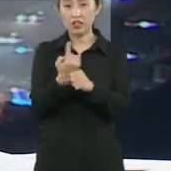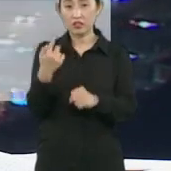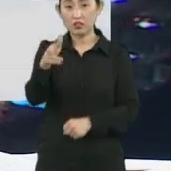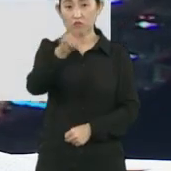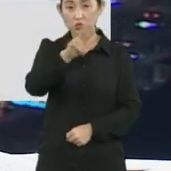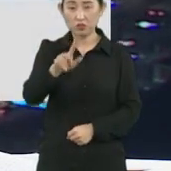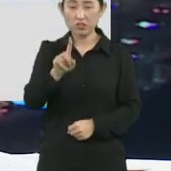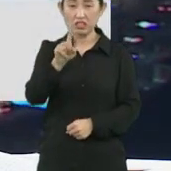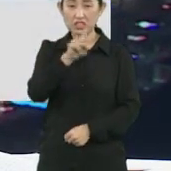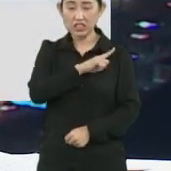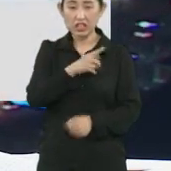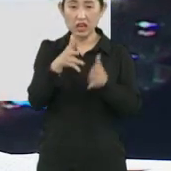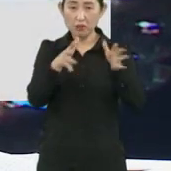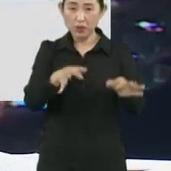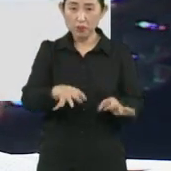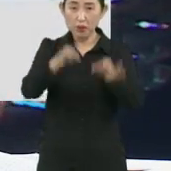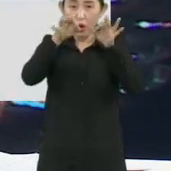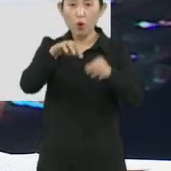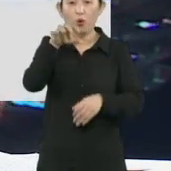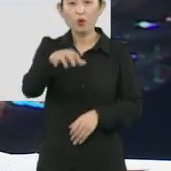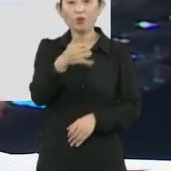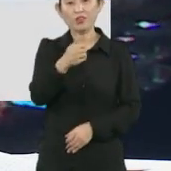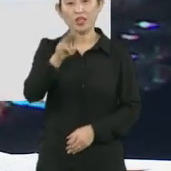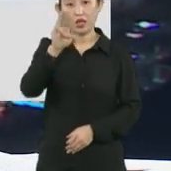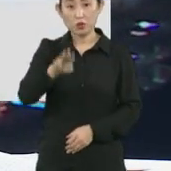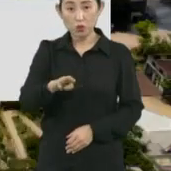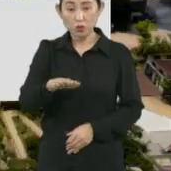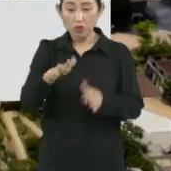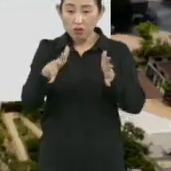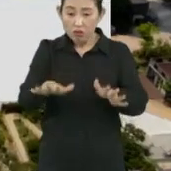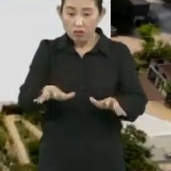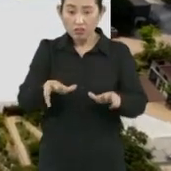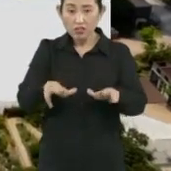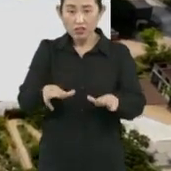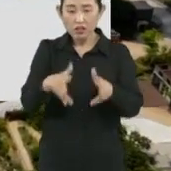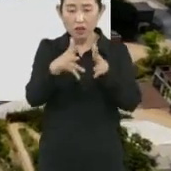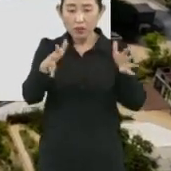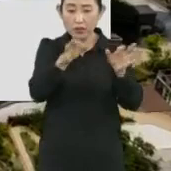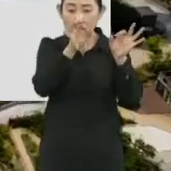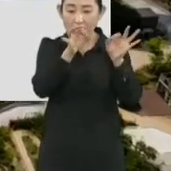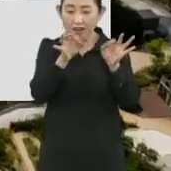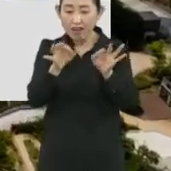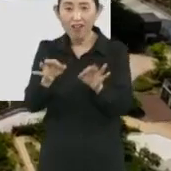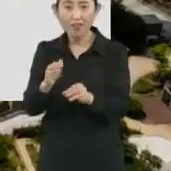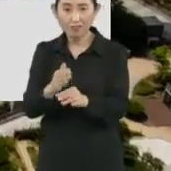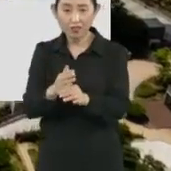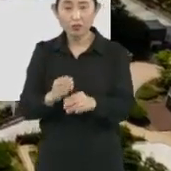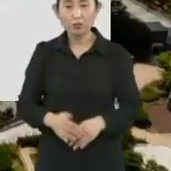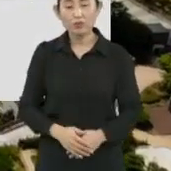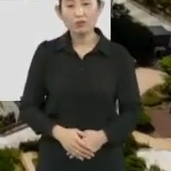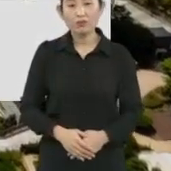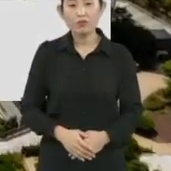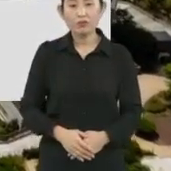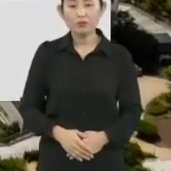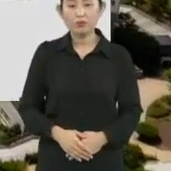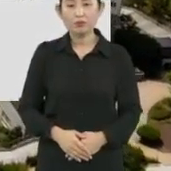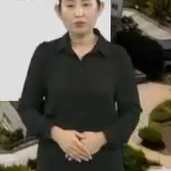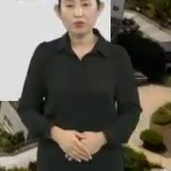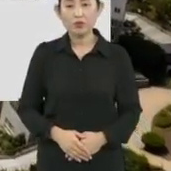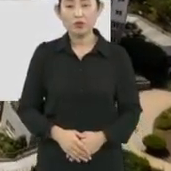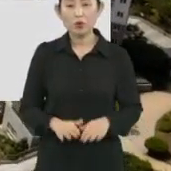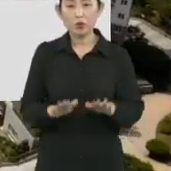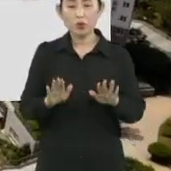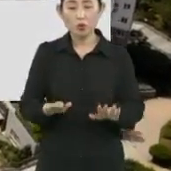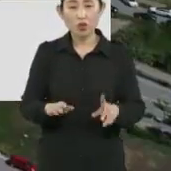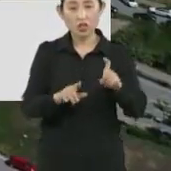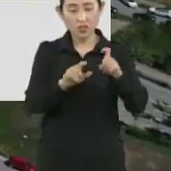지난해 전국에서 집값이 가장 많이 올랐던 세종시의 아파트값 하락세가 심상치 않습니다. 한국부동산원에 따르면